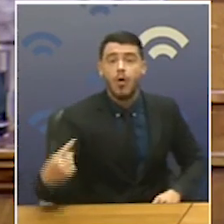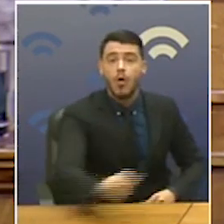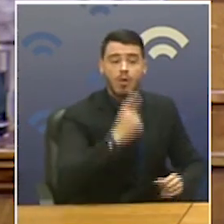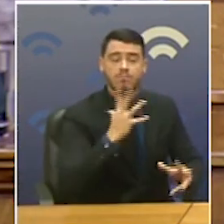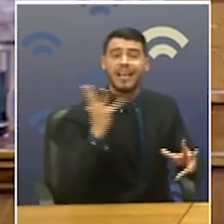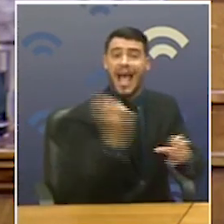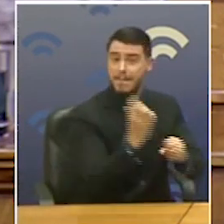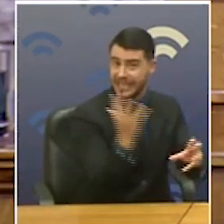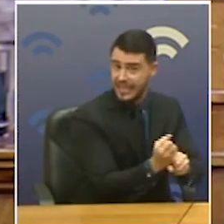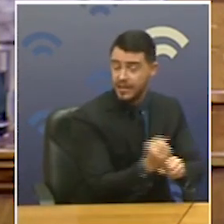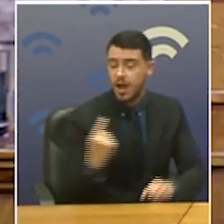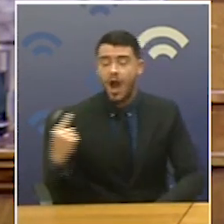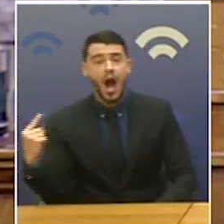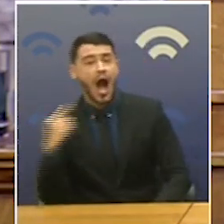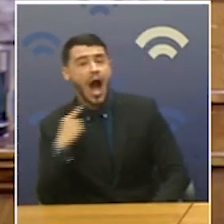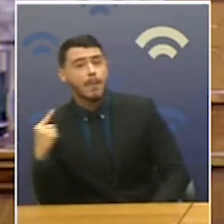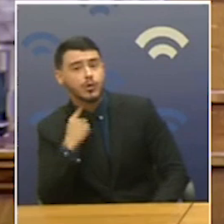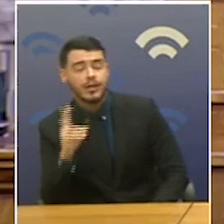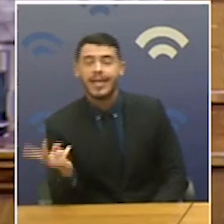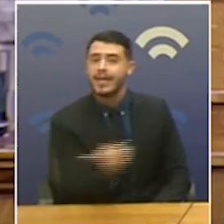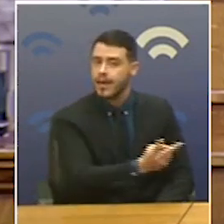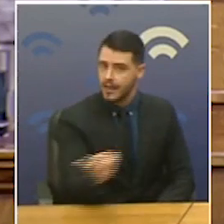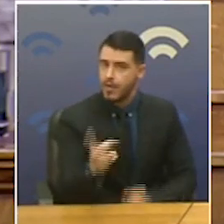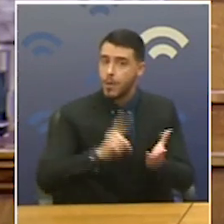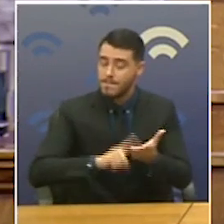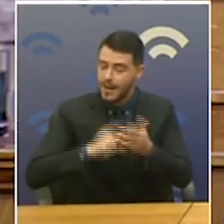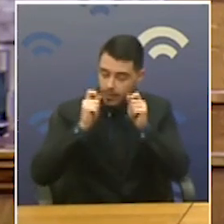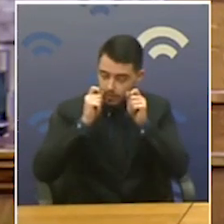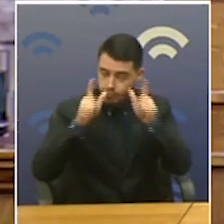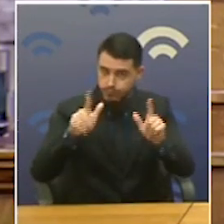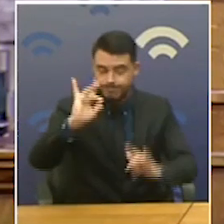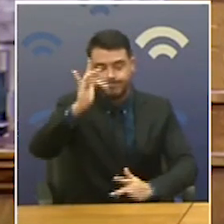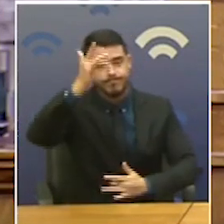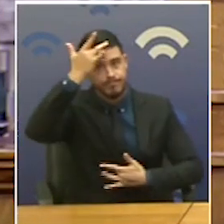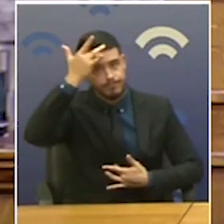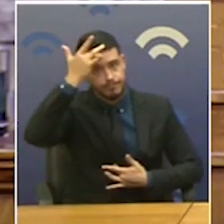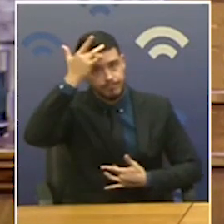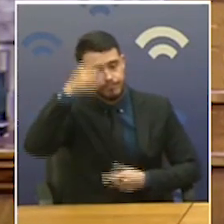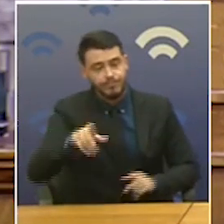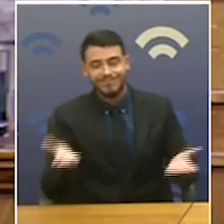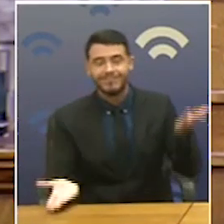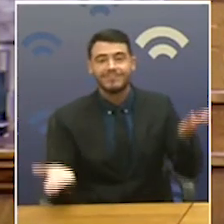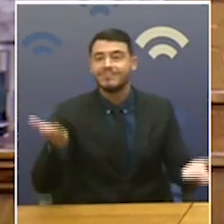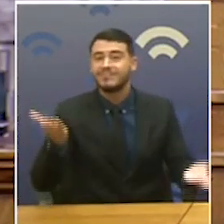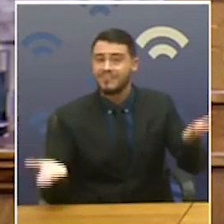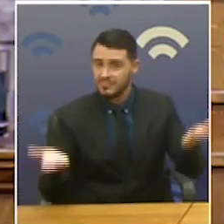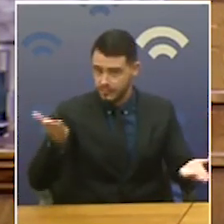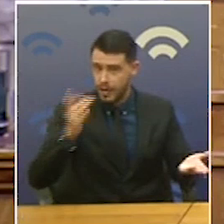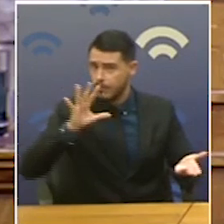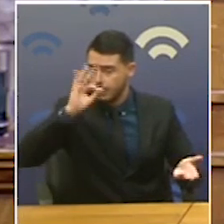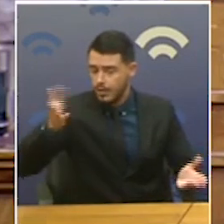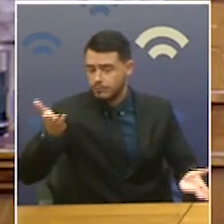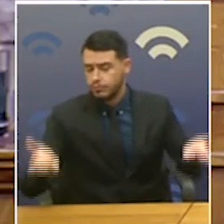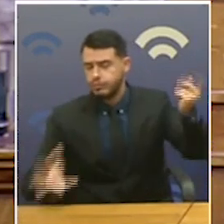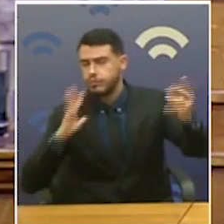ρητίδες του προσώπου της σύγχρονης Ελλάδος. Γιατί το ισοζύγιο είναι συντριπτικά θετικό.